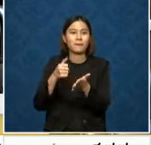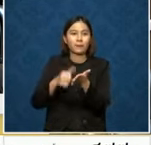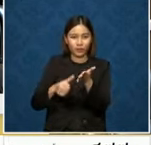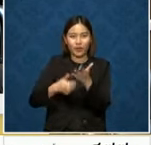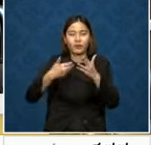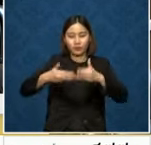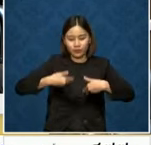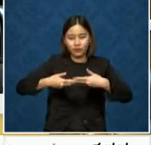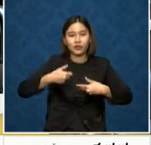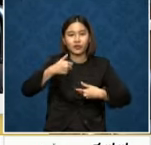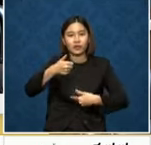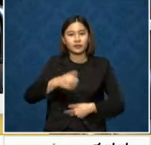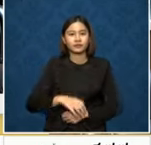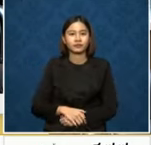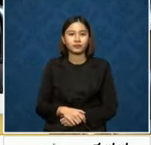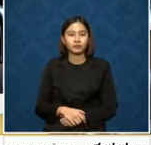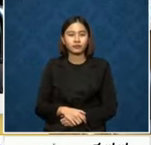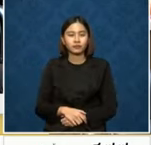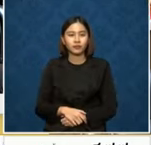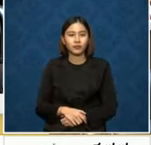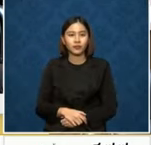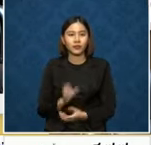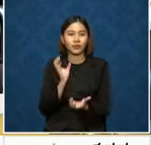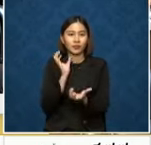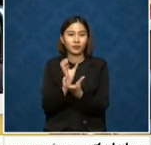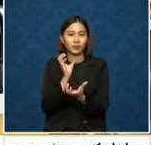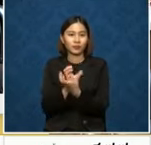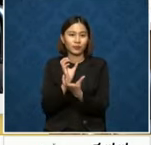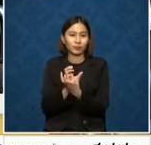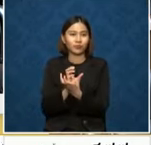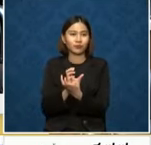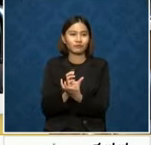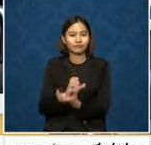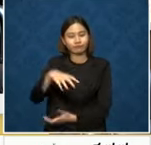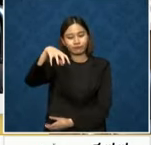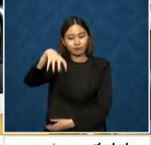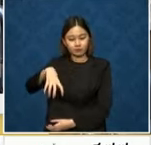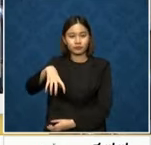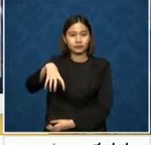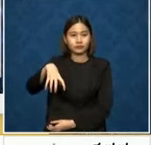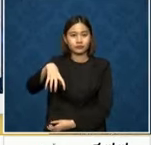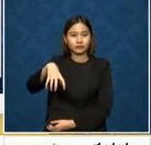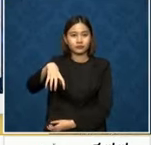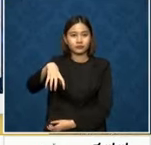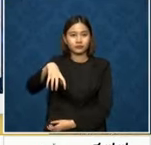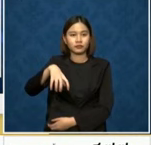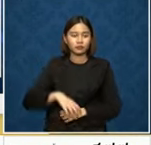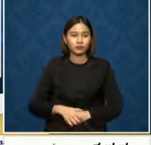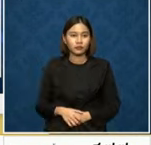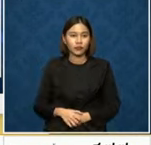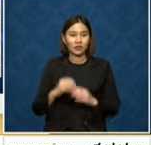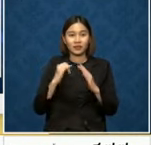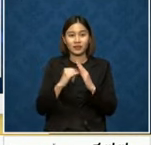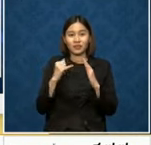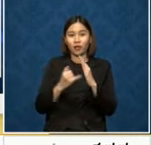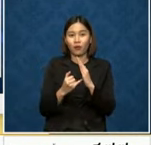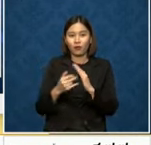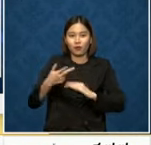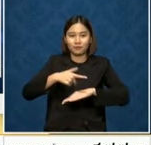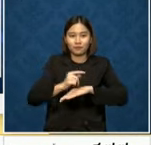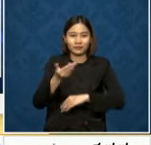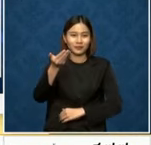าอีกอันนึงคือคาสิโนหรือบ่อนการพนันจังหวัดท่านประธานเนี่ยเห